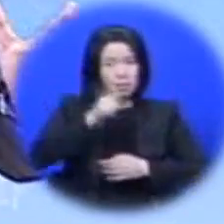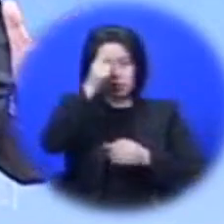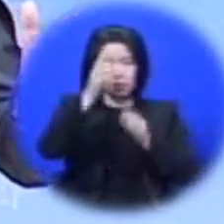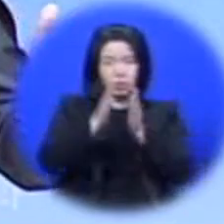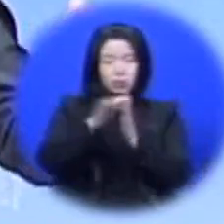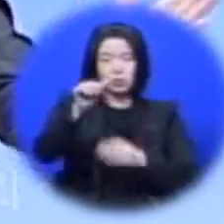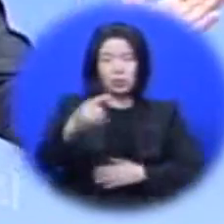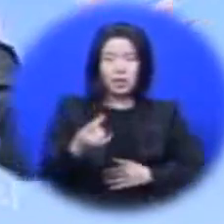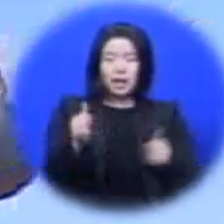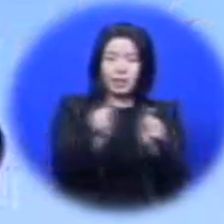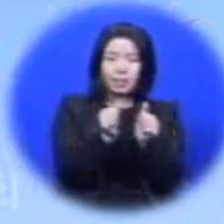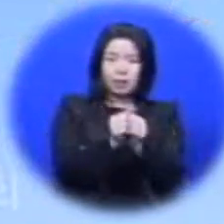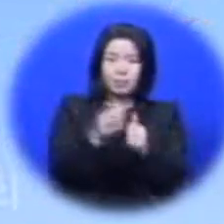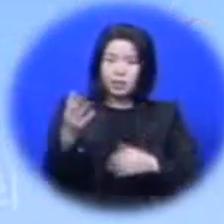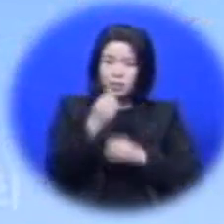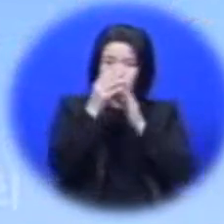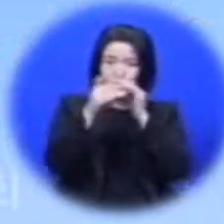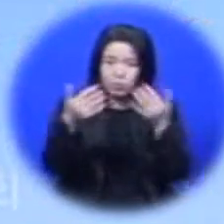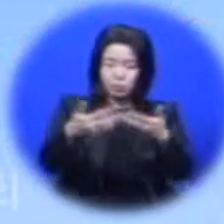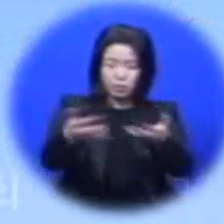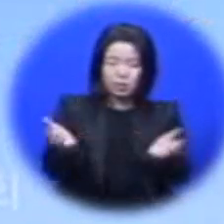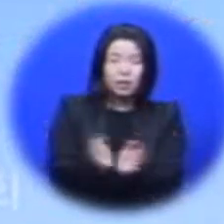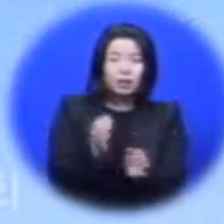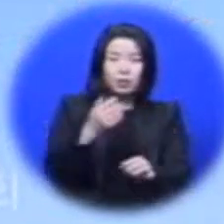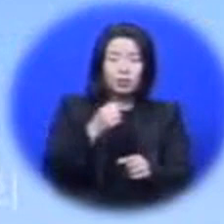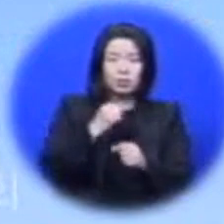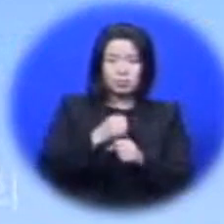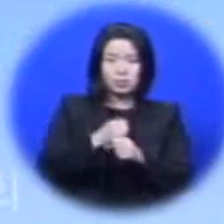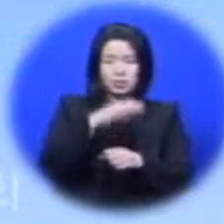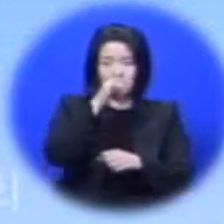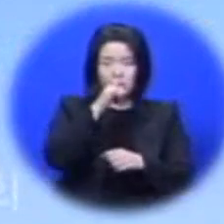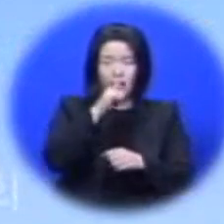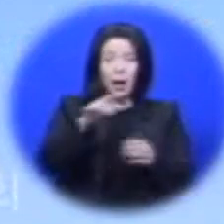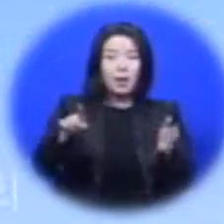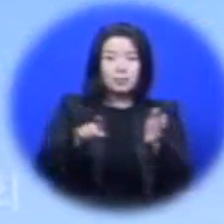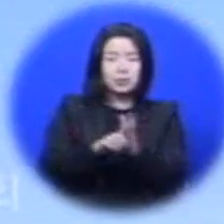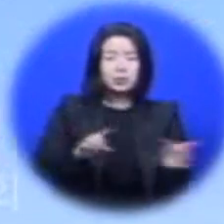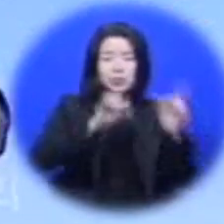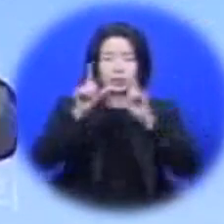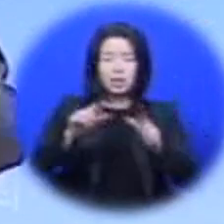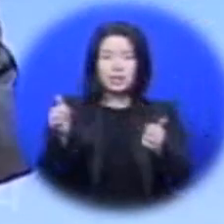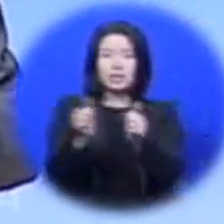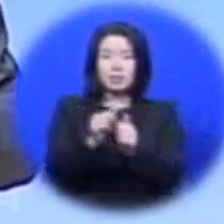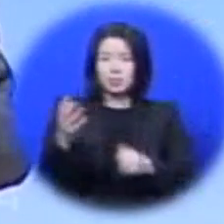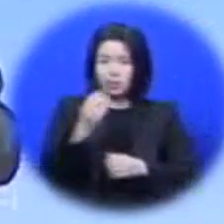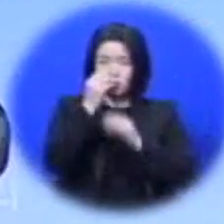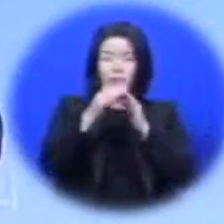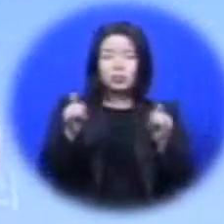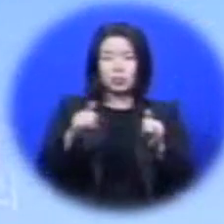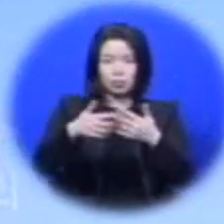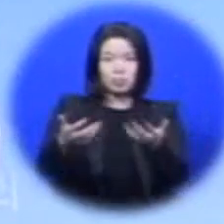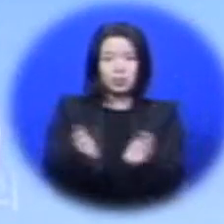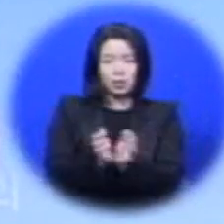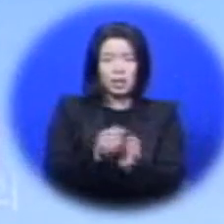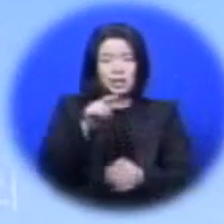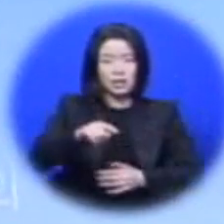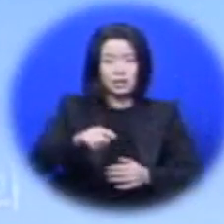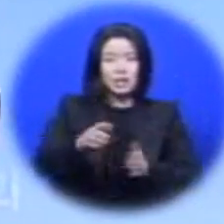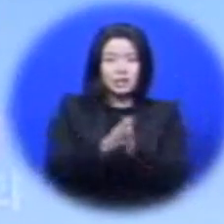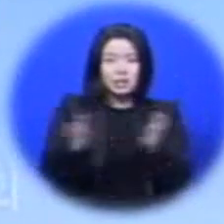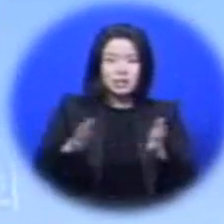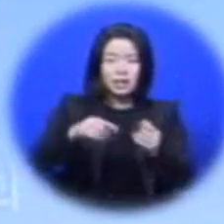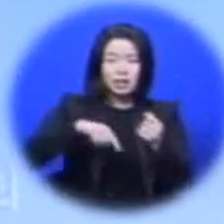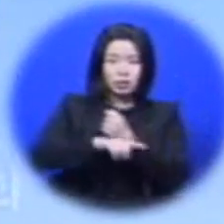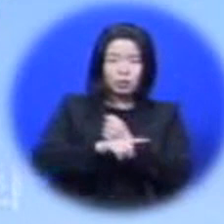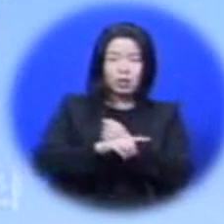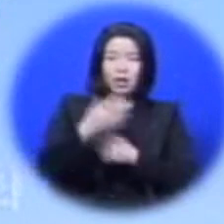남자 성도들끼리 따로 모임을 갖습니다. 믿음으로 사는 남자들이라고요. 제가 처음에 이 모임을 시작했던 것이